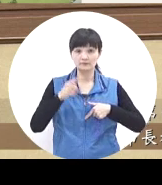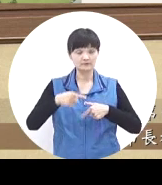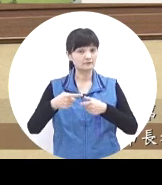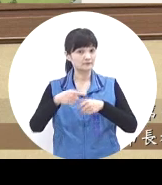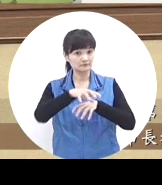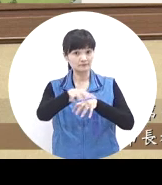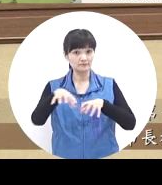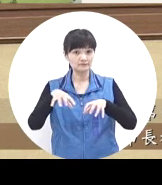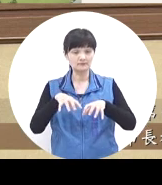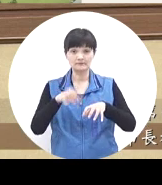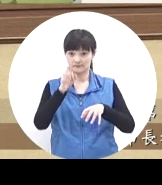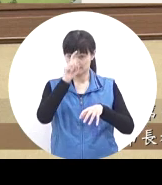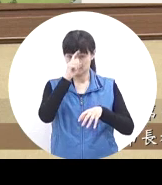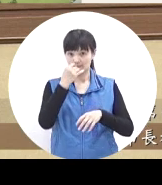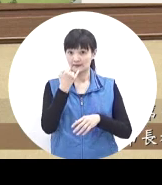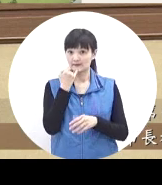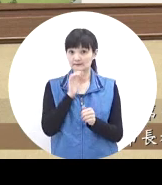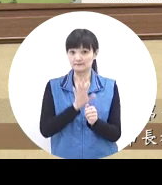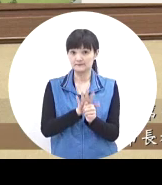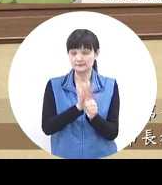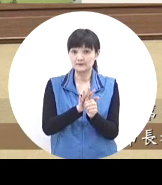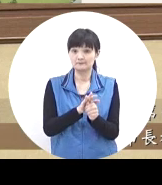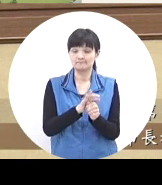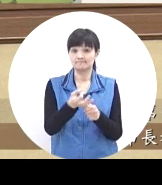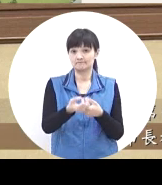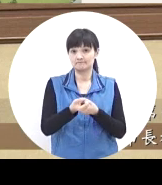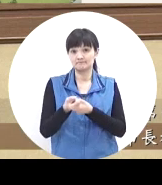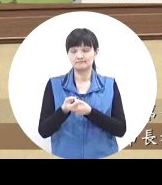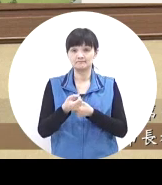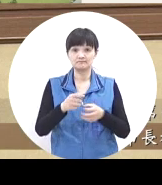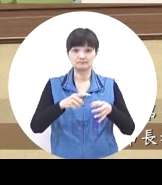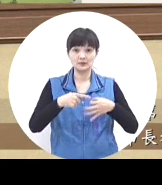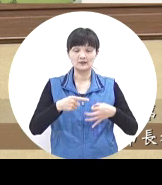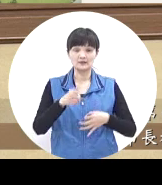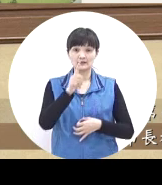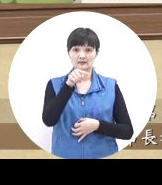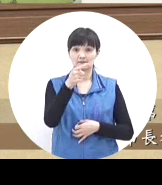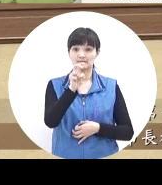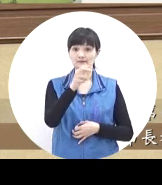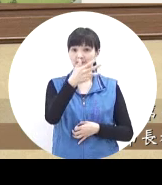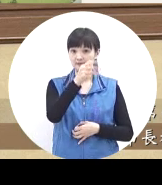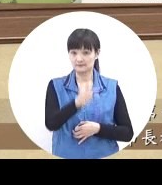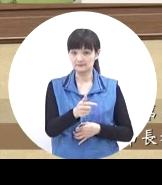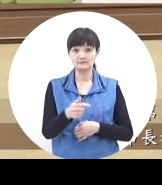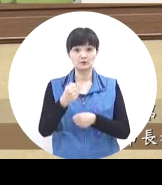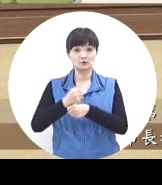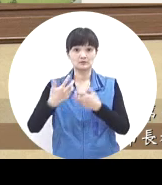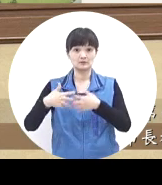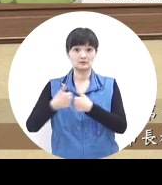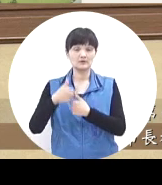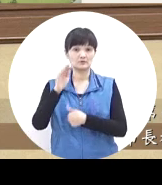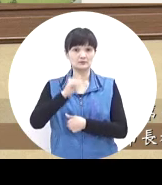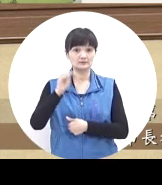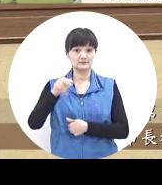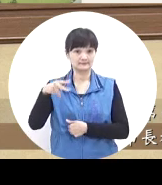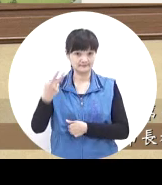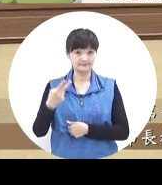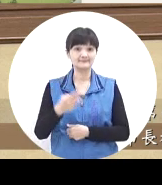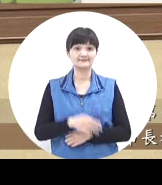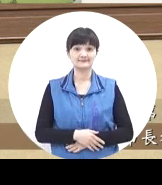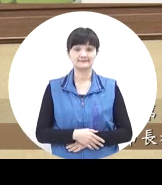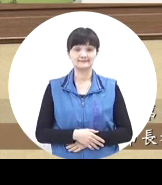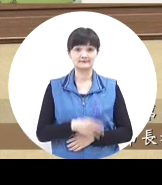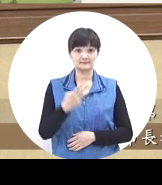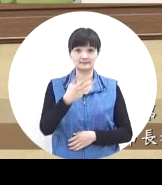望能够造产值将达128亿，提供9200个工作机会。至于巴黎，谢